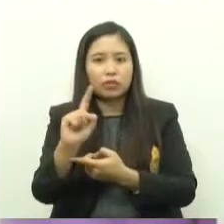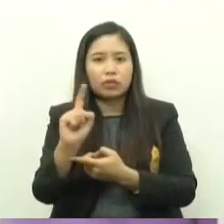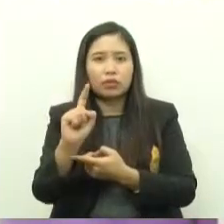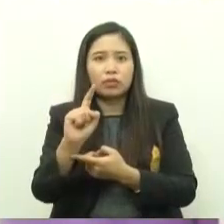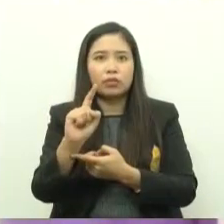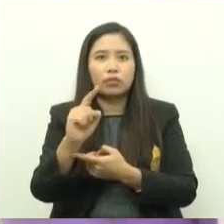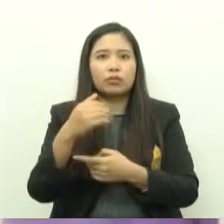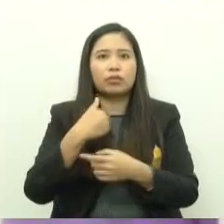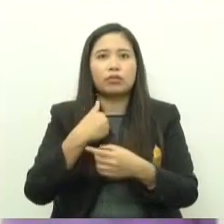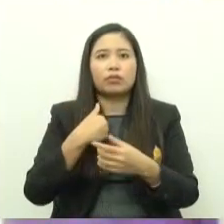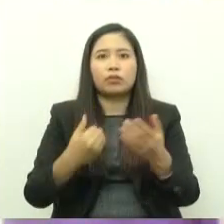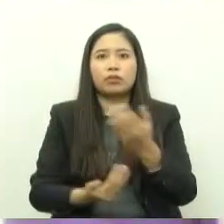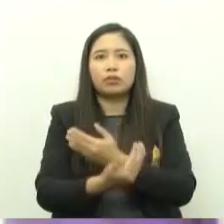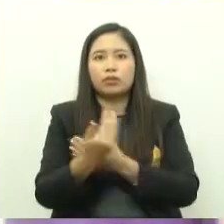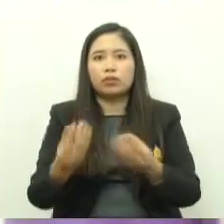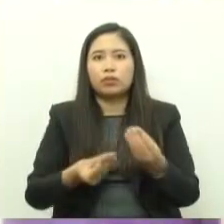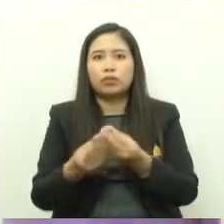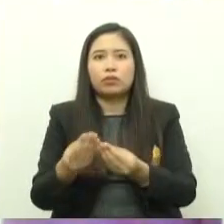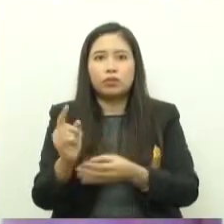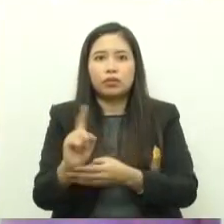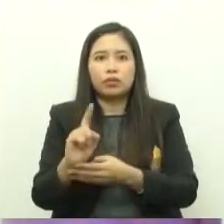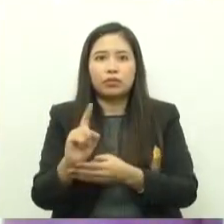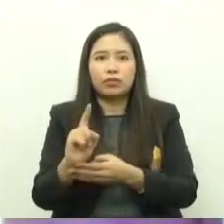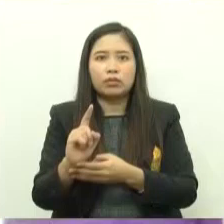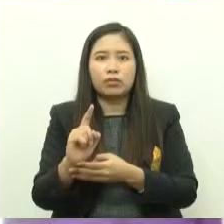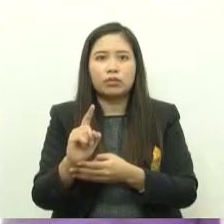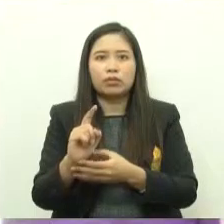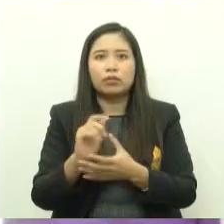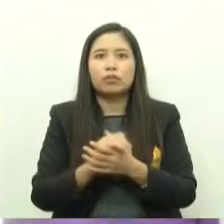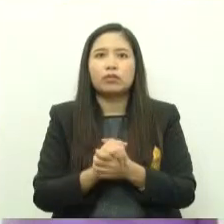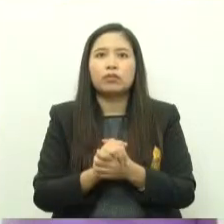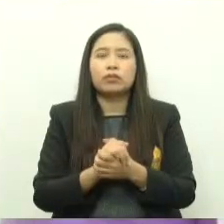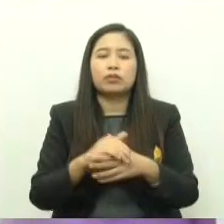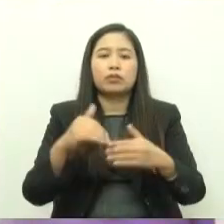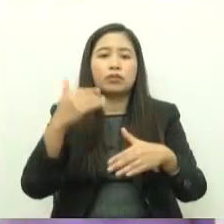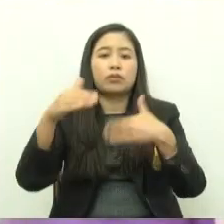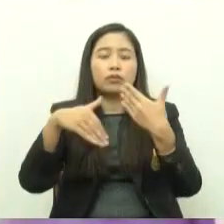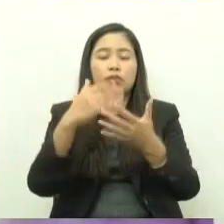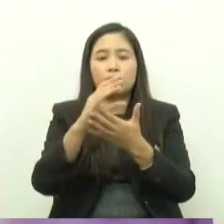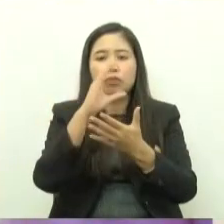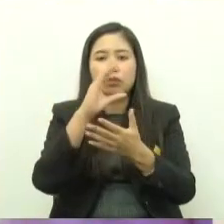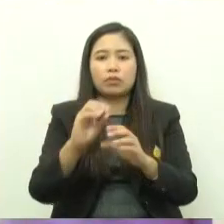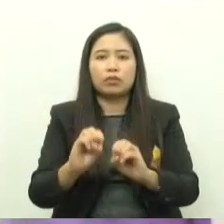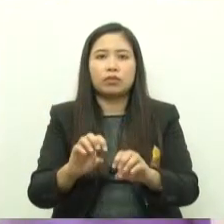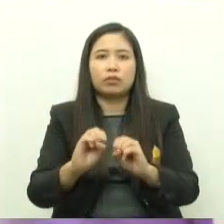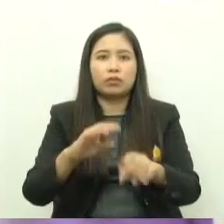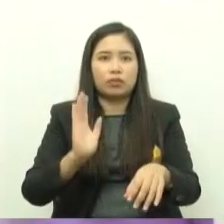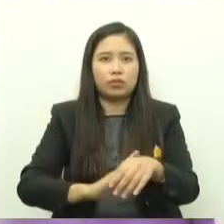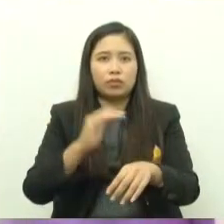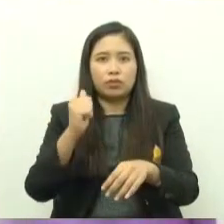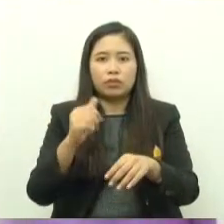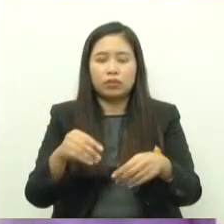มตในการทำงานก็คืออ่าน้าน 2ก้าวล้ำคุณภาพนะคะ next Normalnext Qualityโดยการนำกรอบ